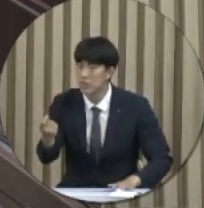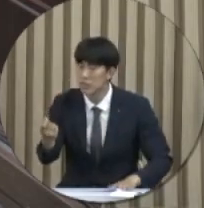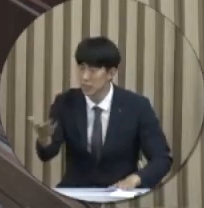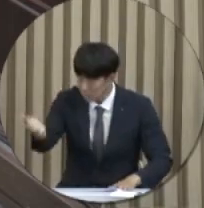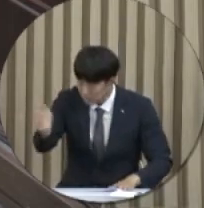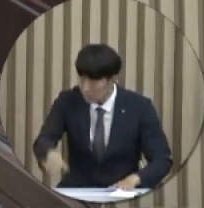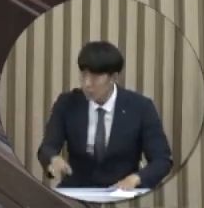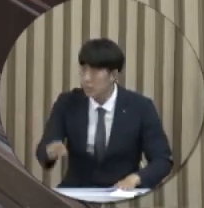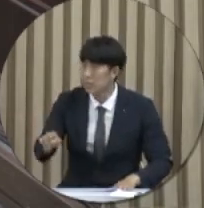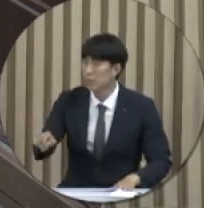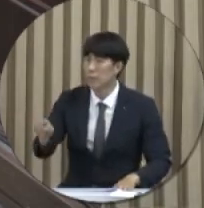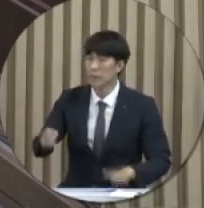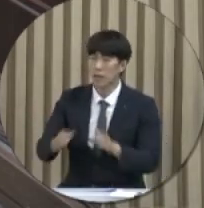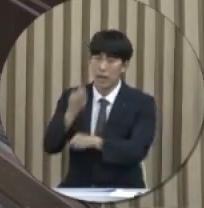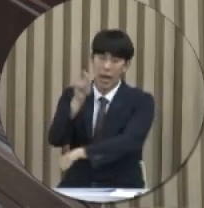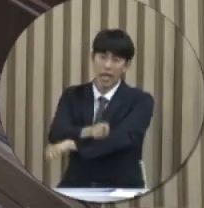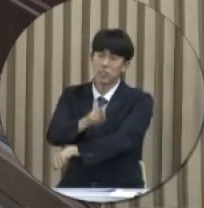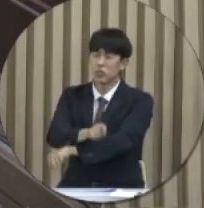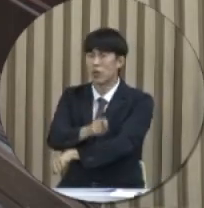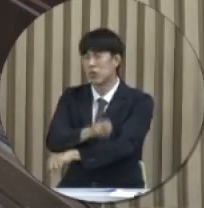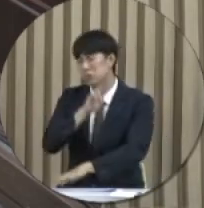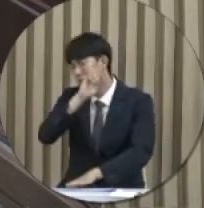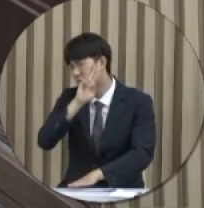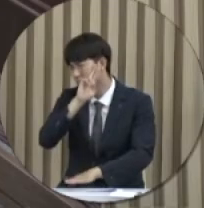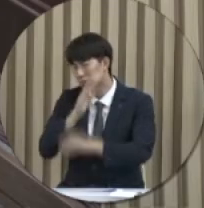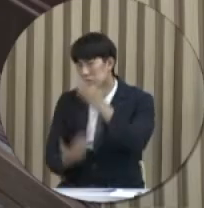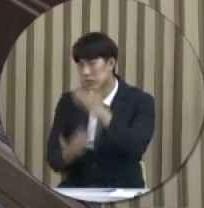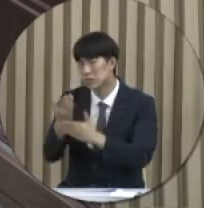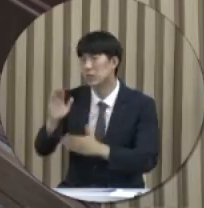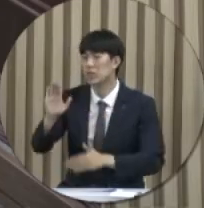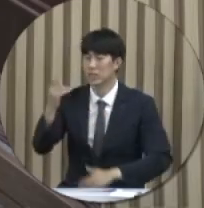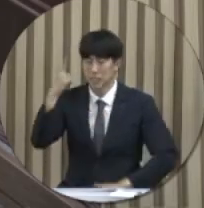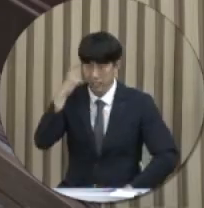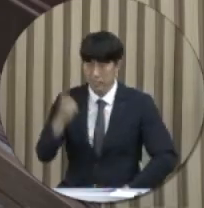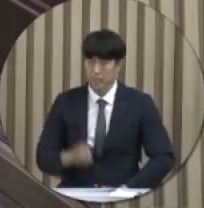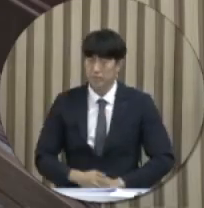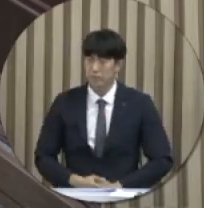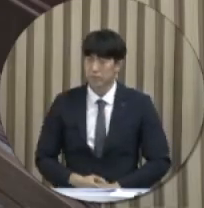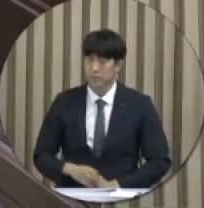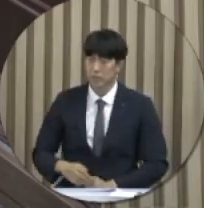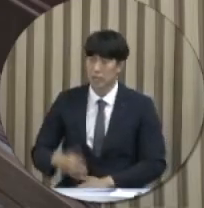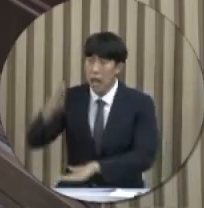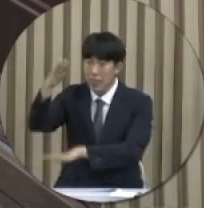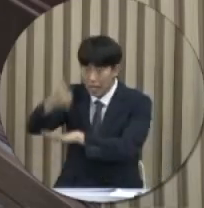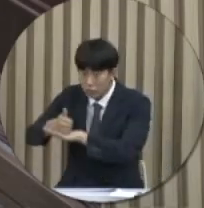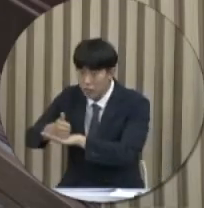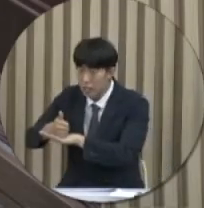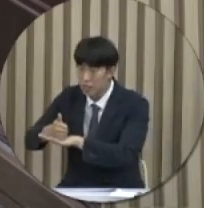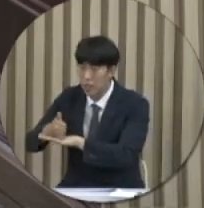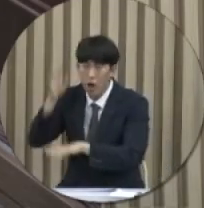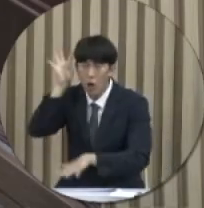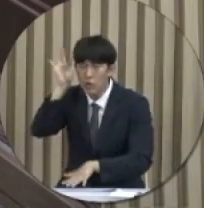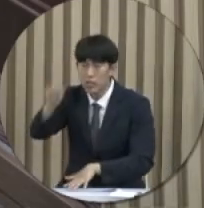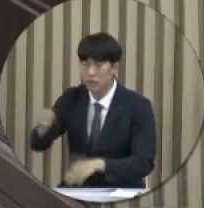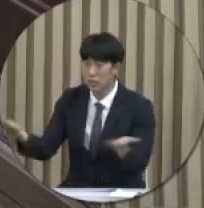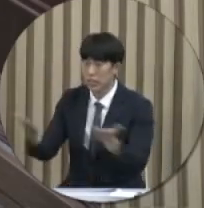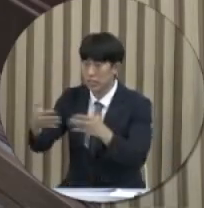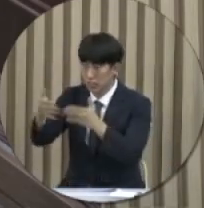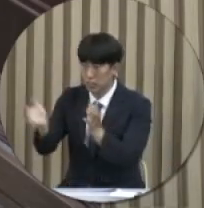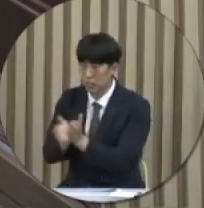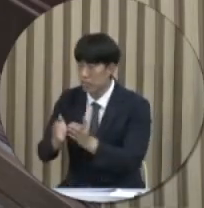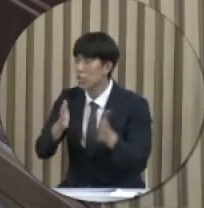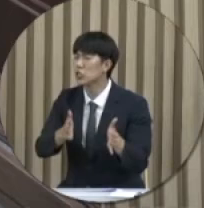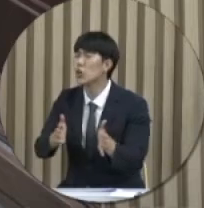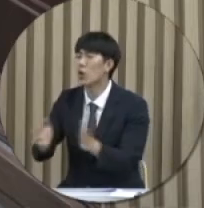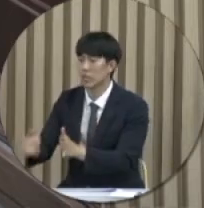그거는 행정의 불신을 초래하는 방식이다. 이렇게 생각을 하고 있습니다. 근데 뭐 나중에라도 어느 정도 TF에서 정리가 되면 얼마든지